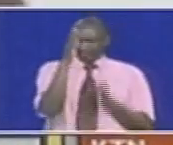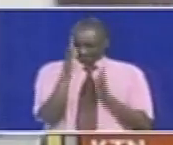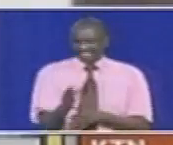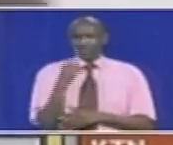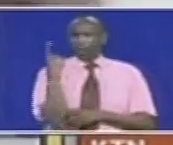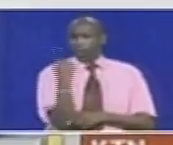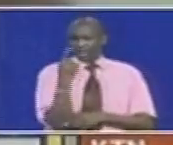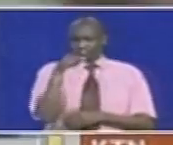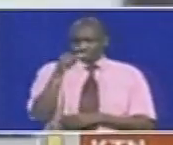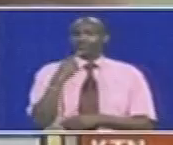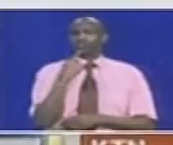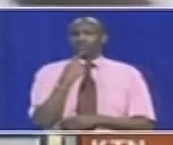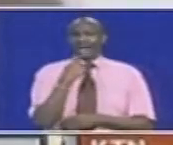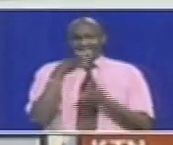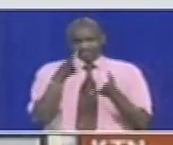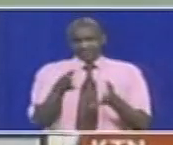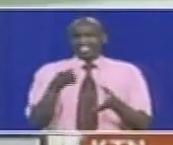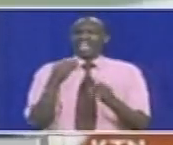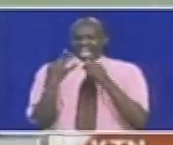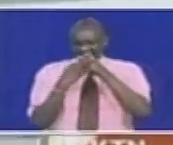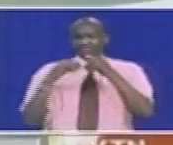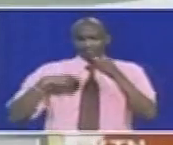yake ambaye ni Mturukana kwa watu nane.